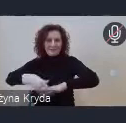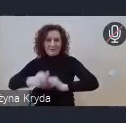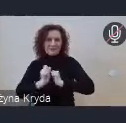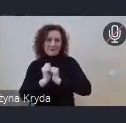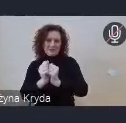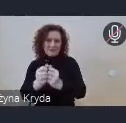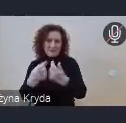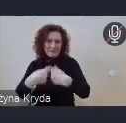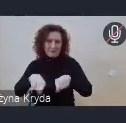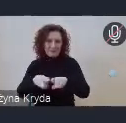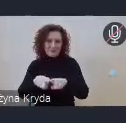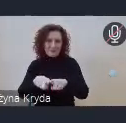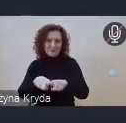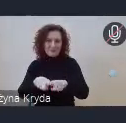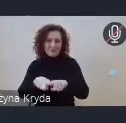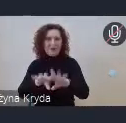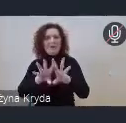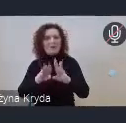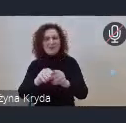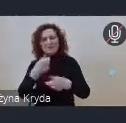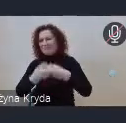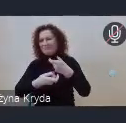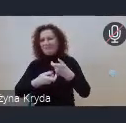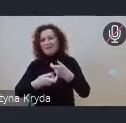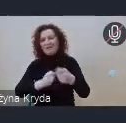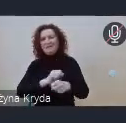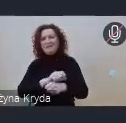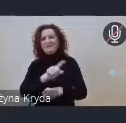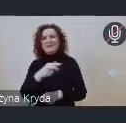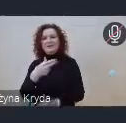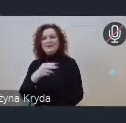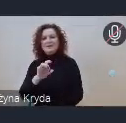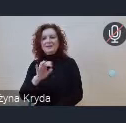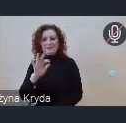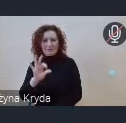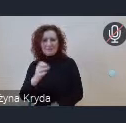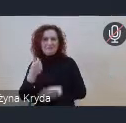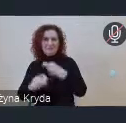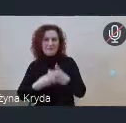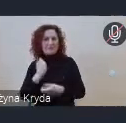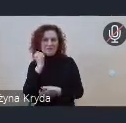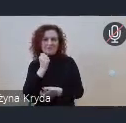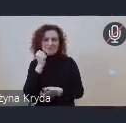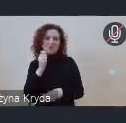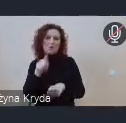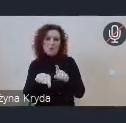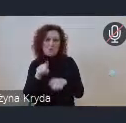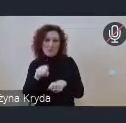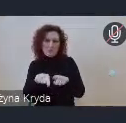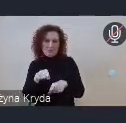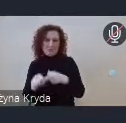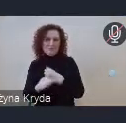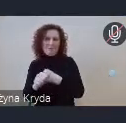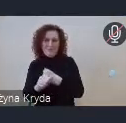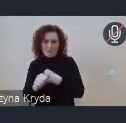wszyscy państwo Którzy jesteście z głosów robicie to na co dzień bo na tym polega w ogóle funkcjonowaniem g osób że pozyskuje się dotacje z